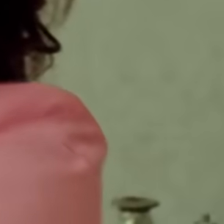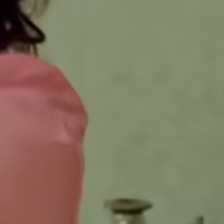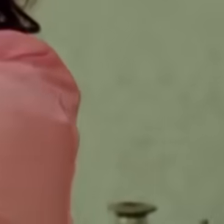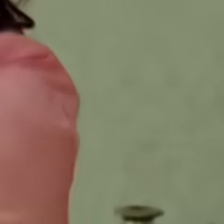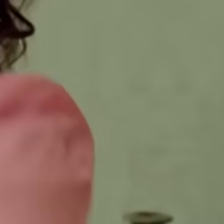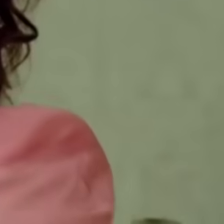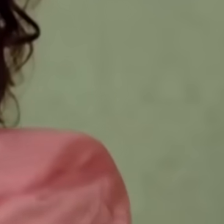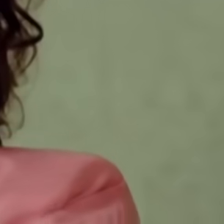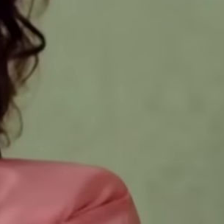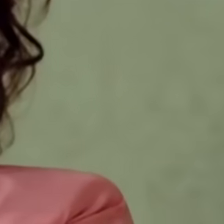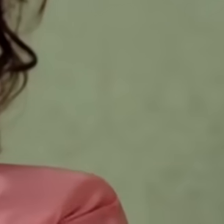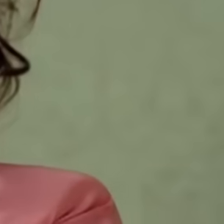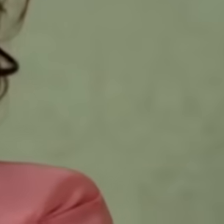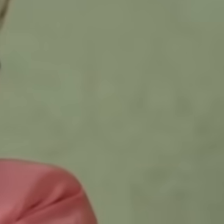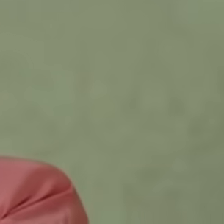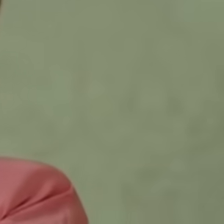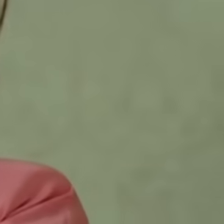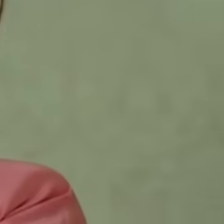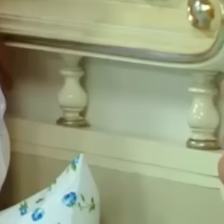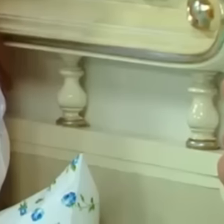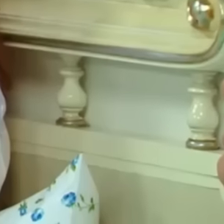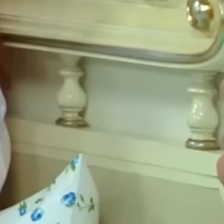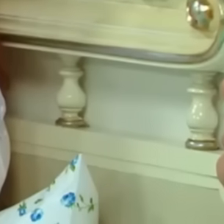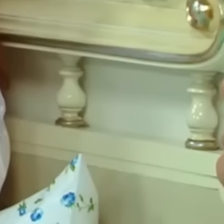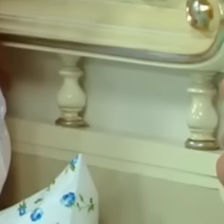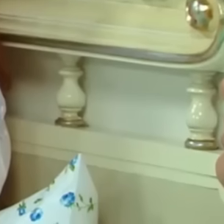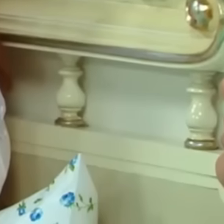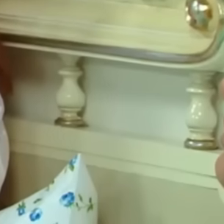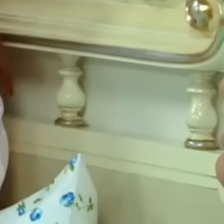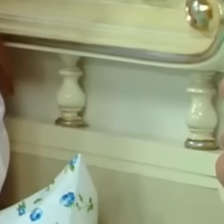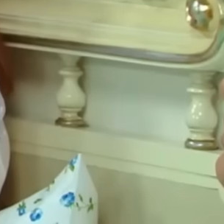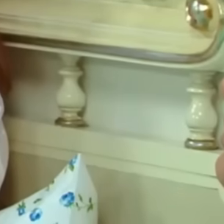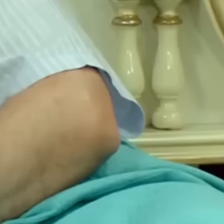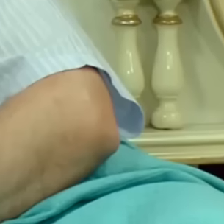Gülden yatakta arkasına yaslanmış, sinirden içi içini kemiriyor.